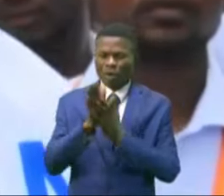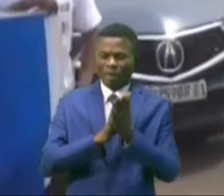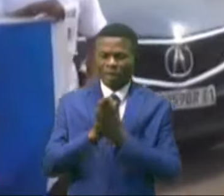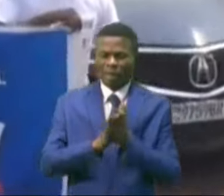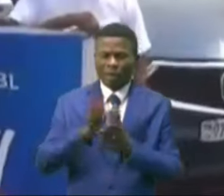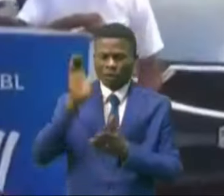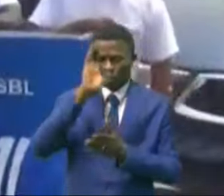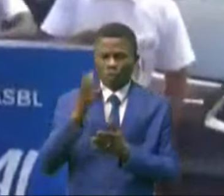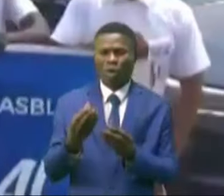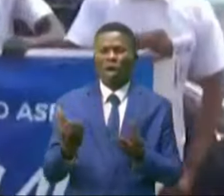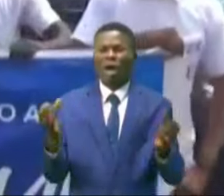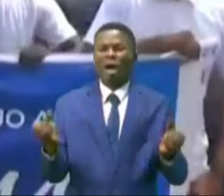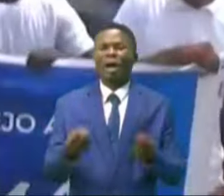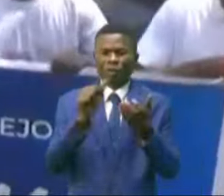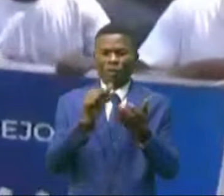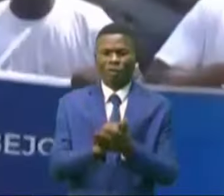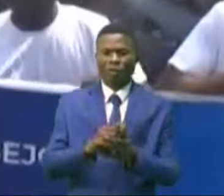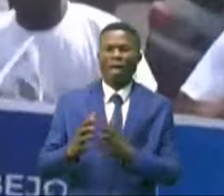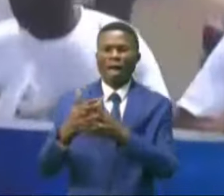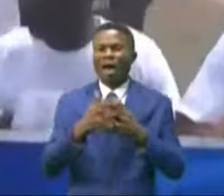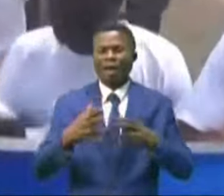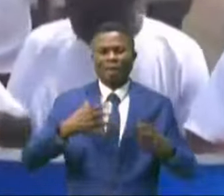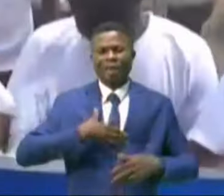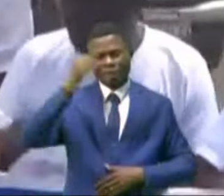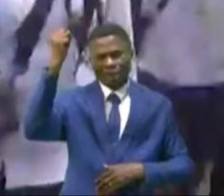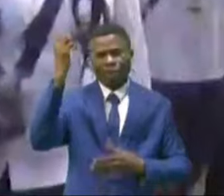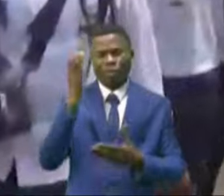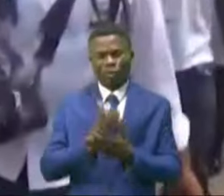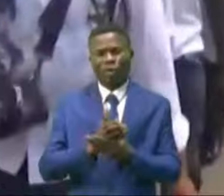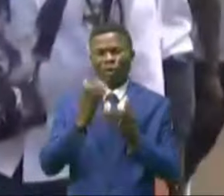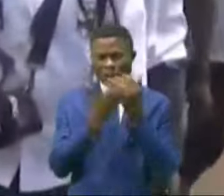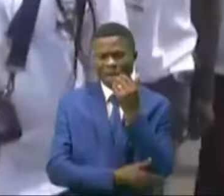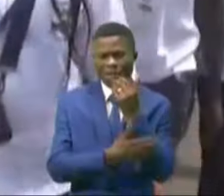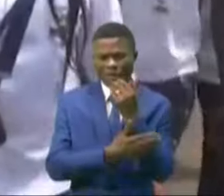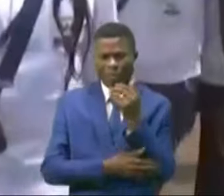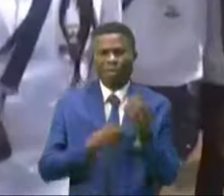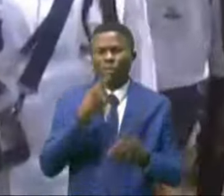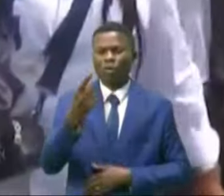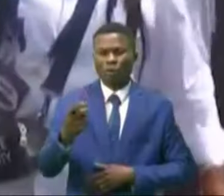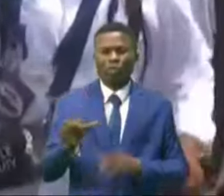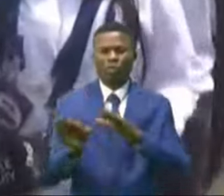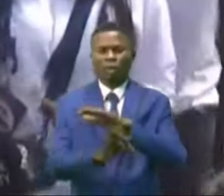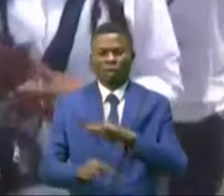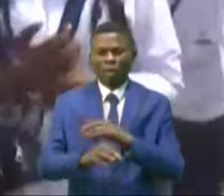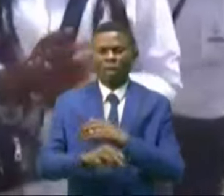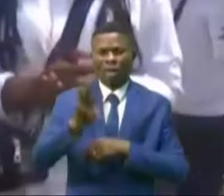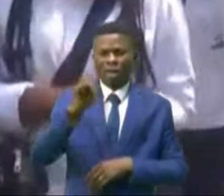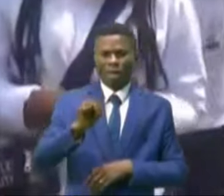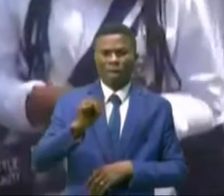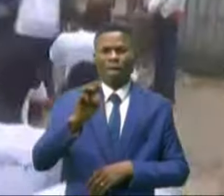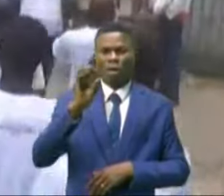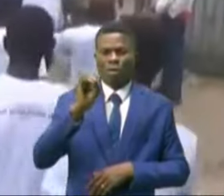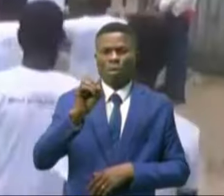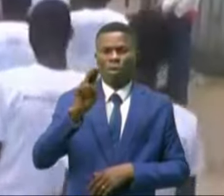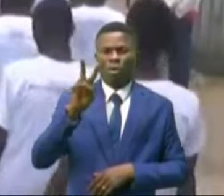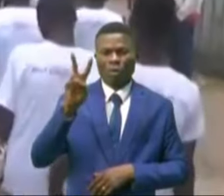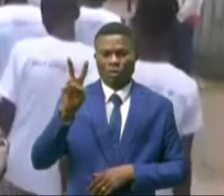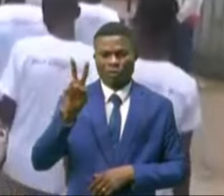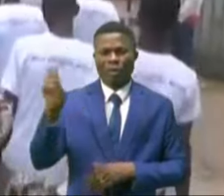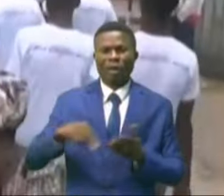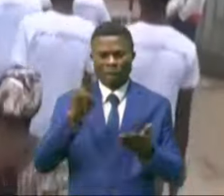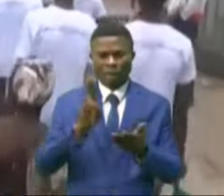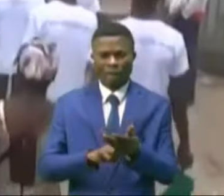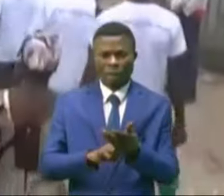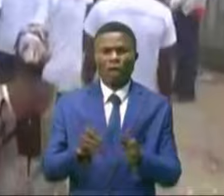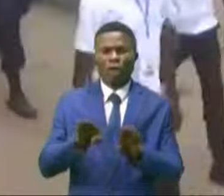combat. Ensemble, nous vaincrons la pauvreté, comme l'indique son slogan. La fondation Movi Nganzo Bobejo signe donc sa